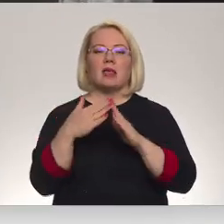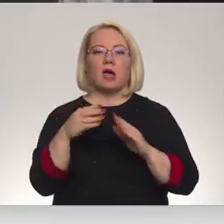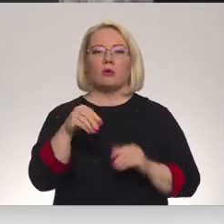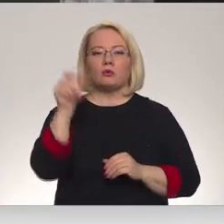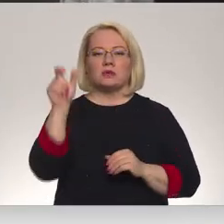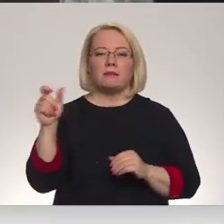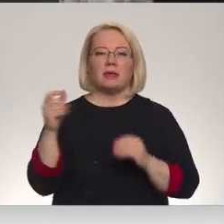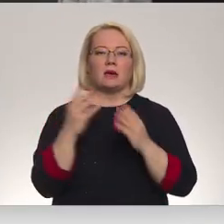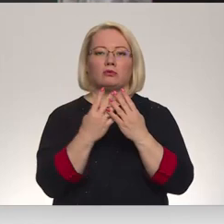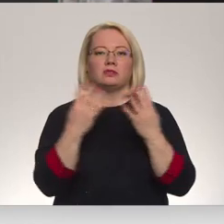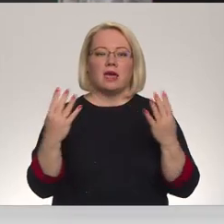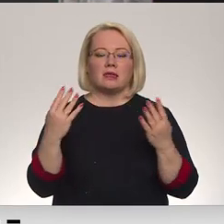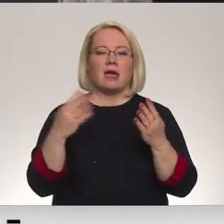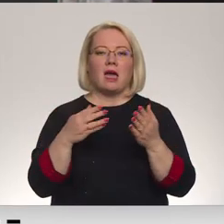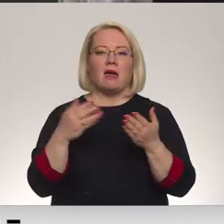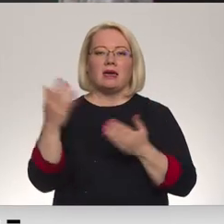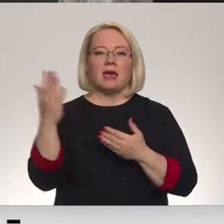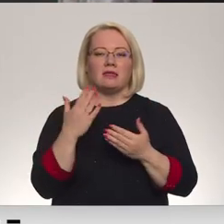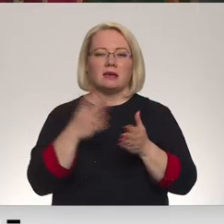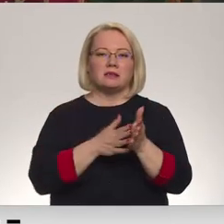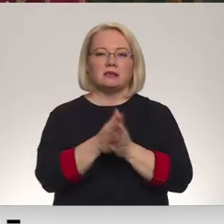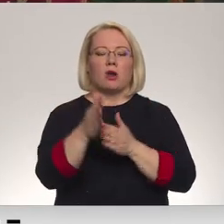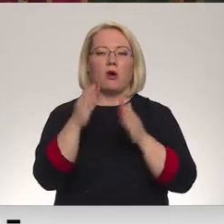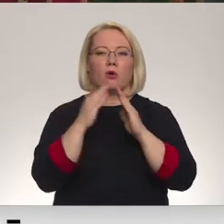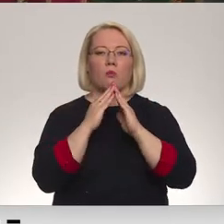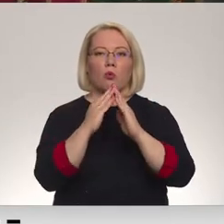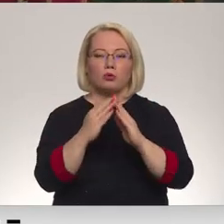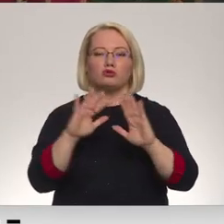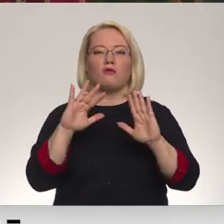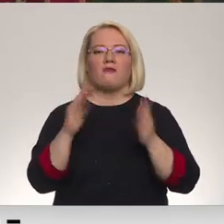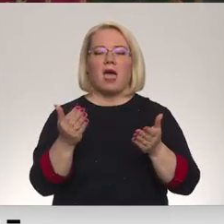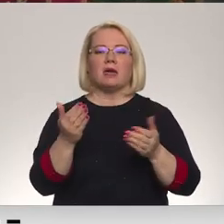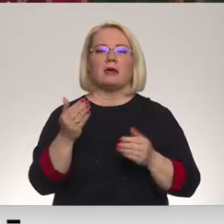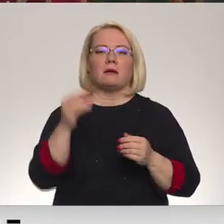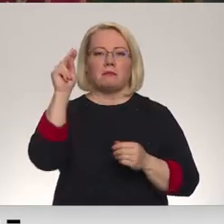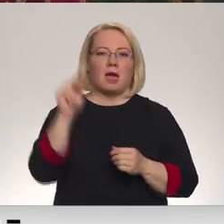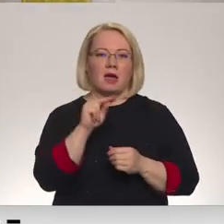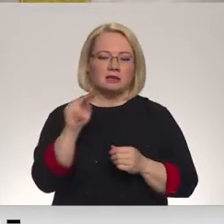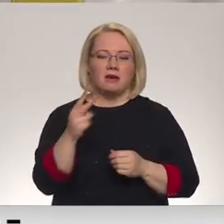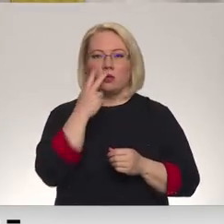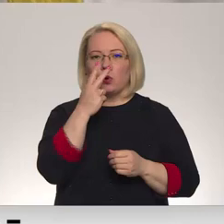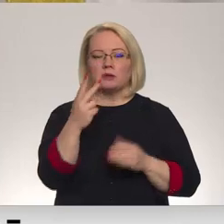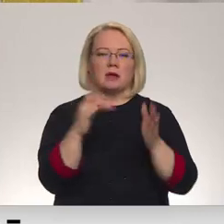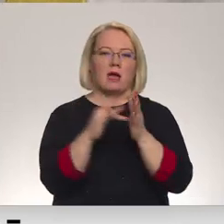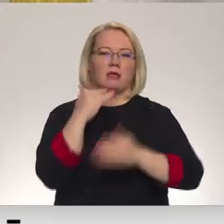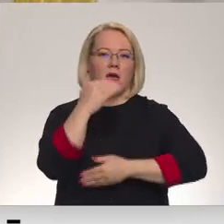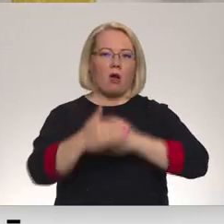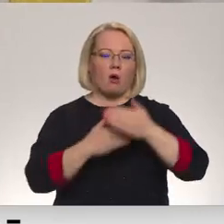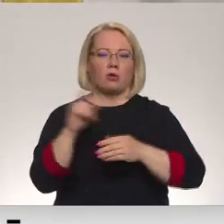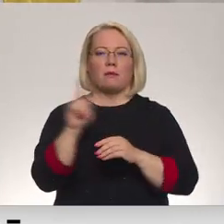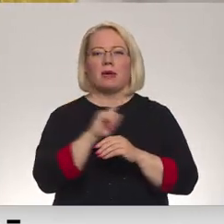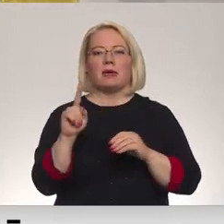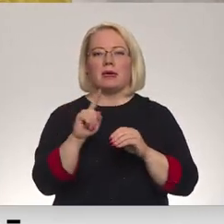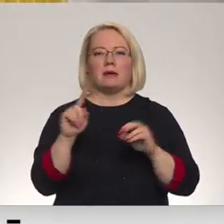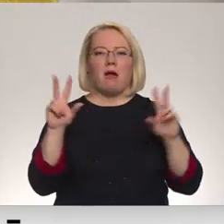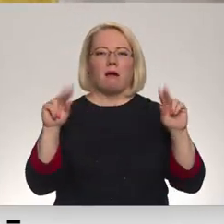zemnieku sētā ienāca caur mūžu vai caur baznīcu. Viņi noskatījās, kā tas tekstīlis ir